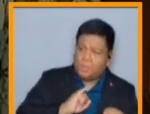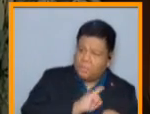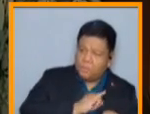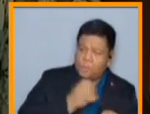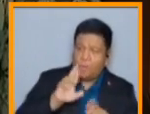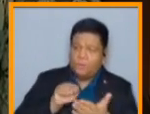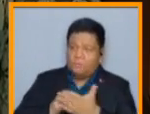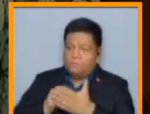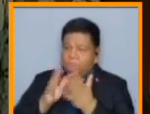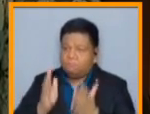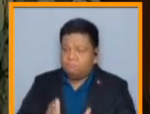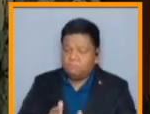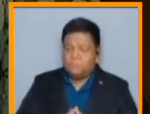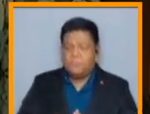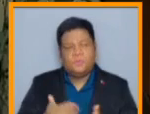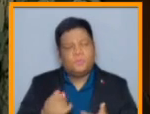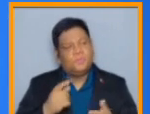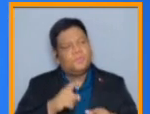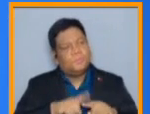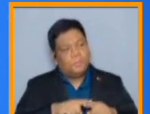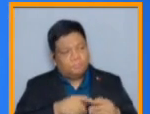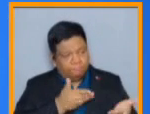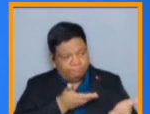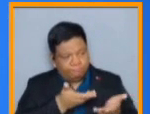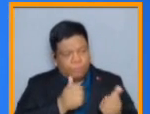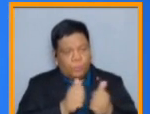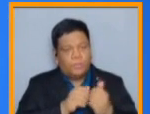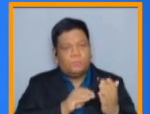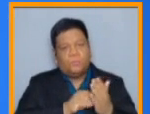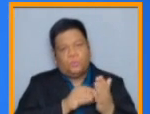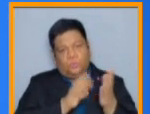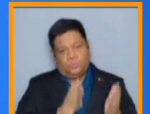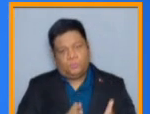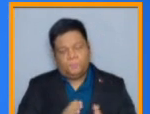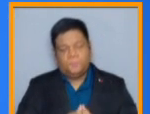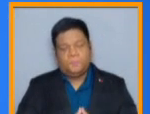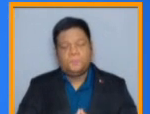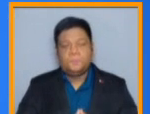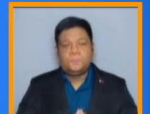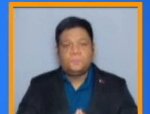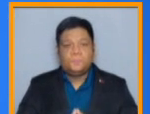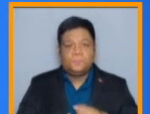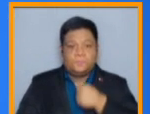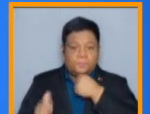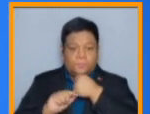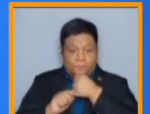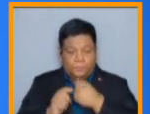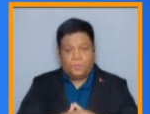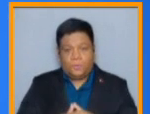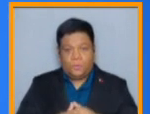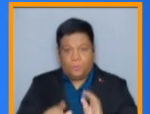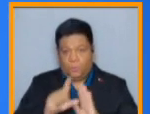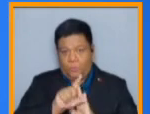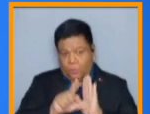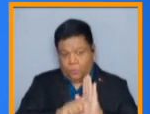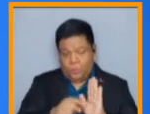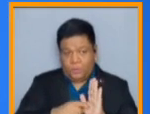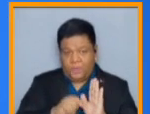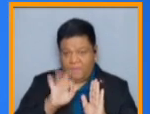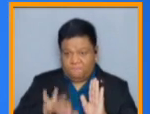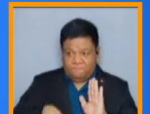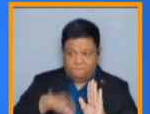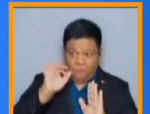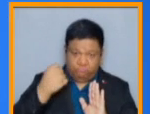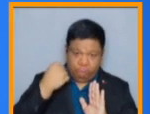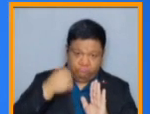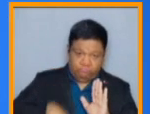sa Makati Prosecutor's Office. Nakasaad sa batas na sino mang mapapatunayang lumabag sa batas ay pagmumultahin ng